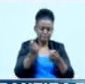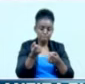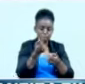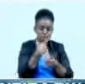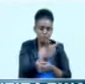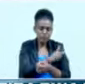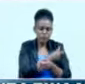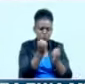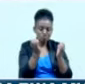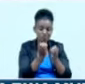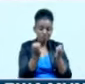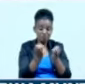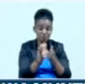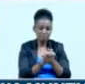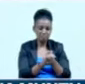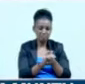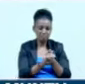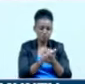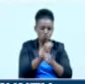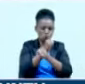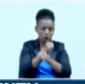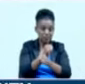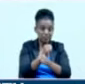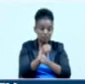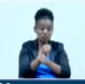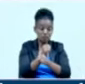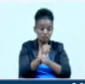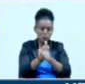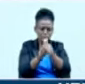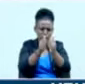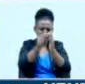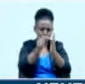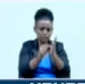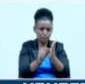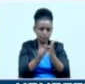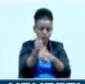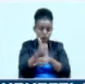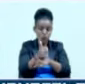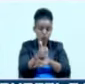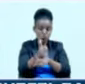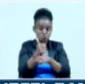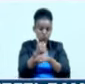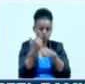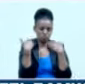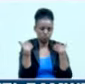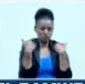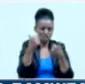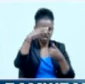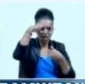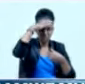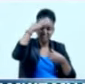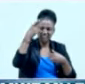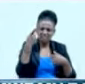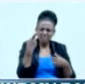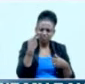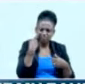nta rukingo, umuti rukumbi no kwirinda no kubahiriza amabwiriza yashyizweho n'inzego z'ubuzima. Polisi, mubona